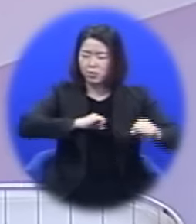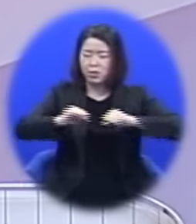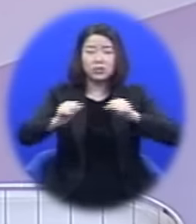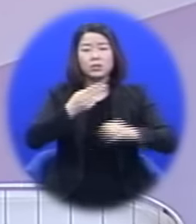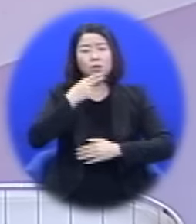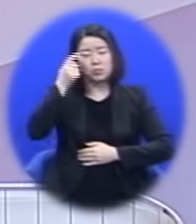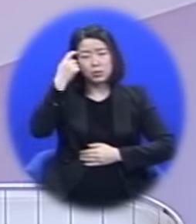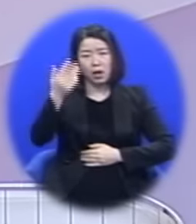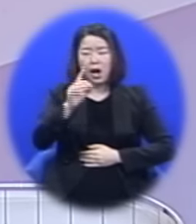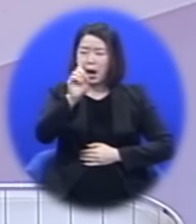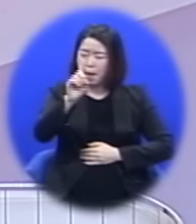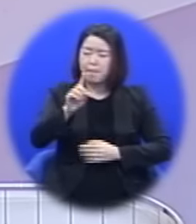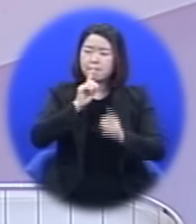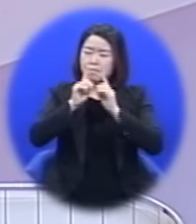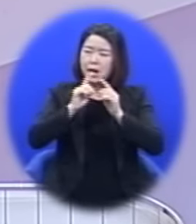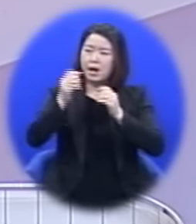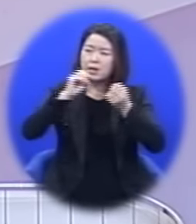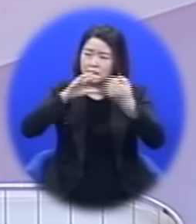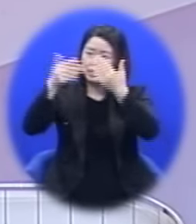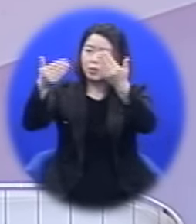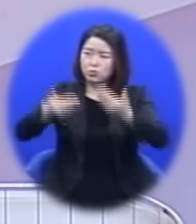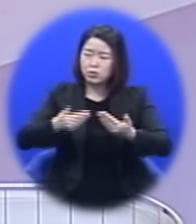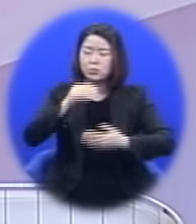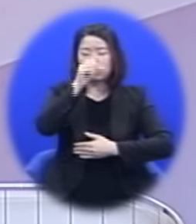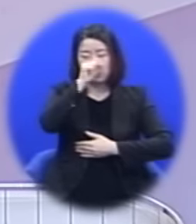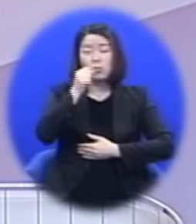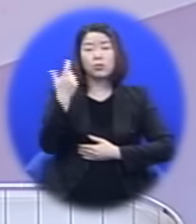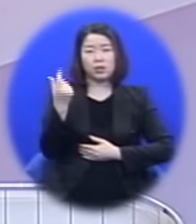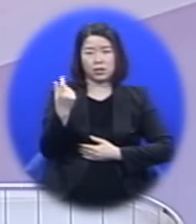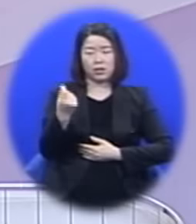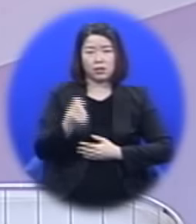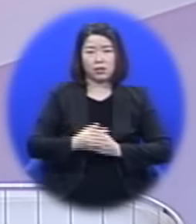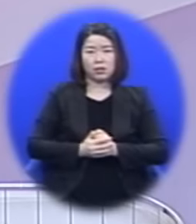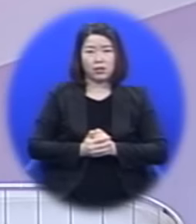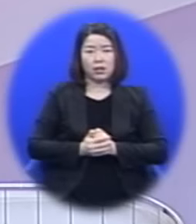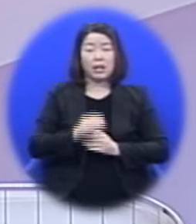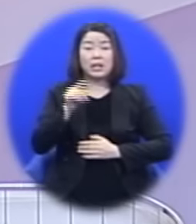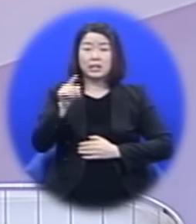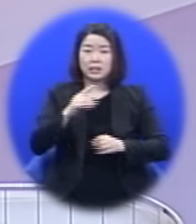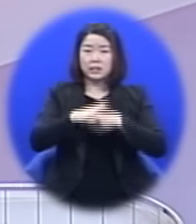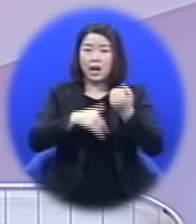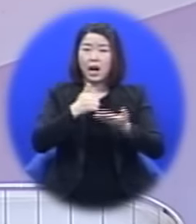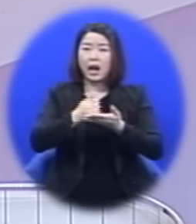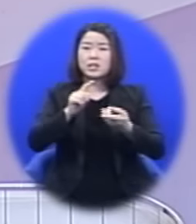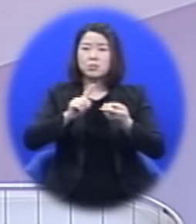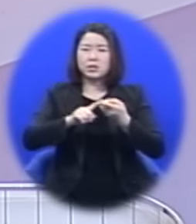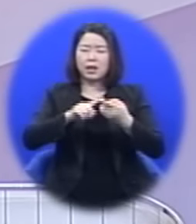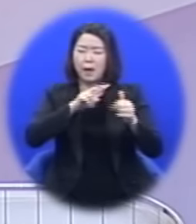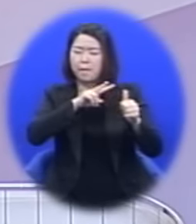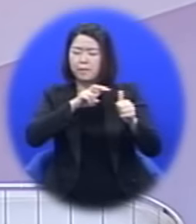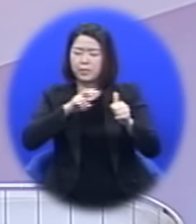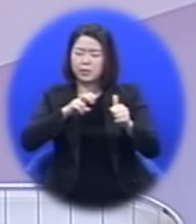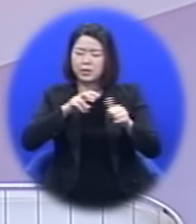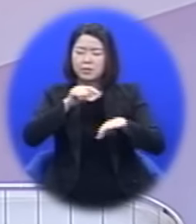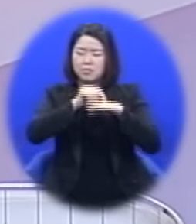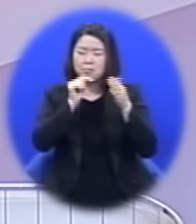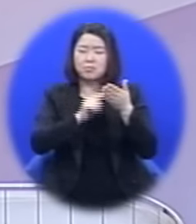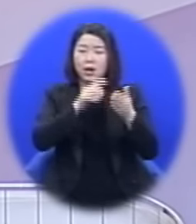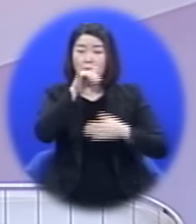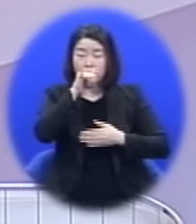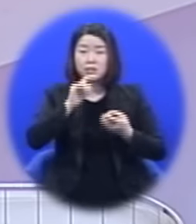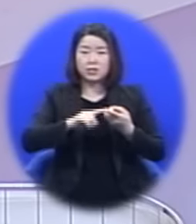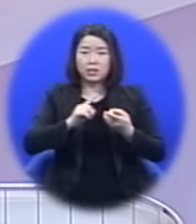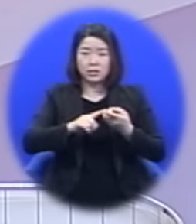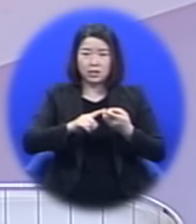한마디 응답이라도 좀 해달라. 그 하나님에 대한 원망이 있는 이 상태를